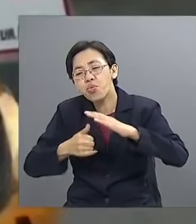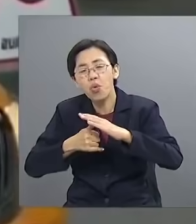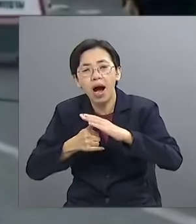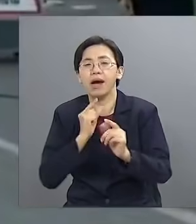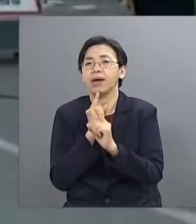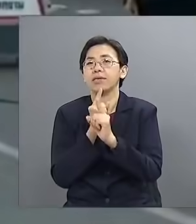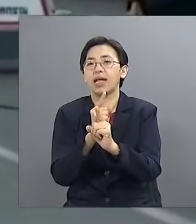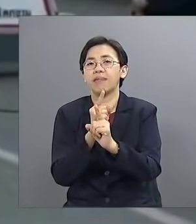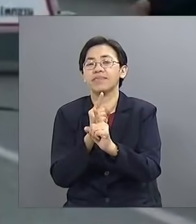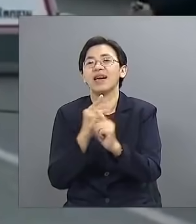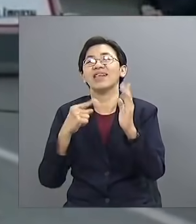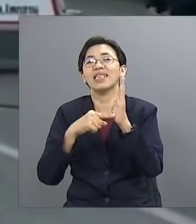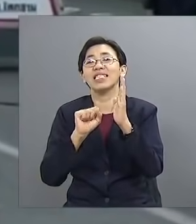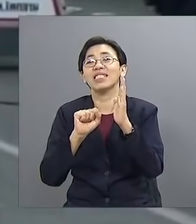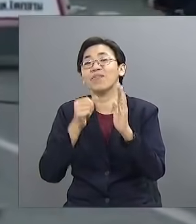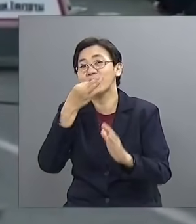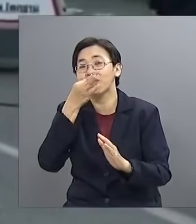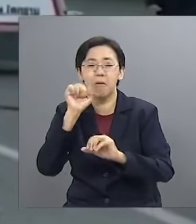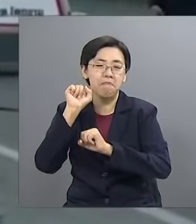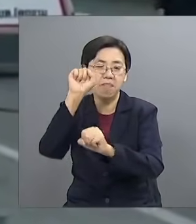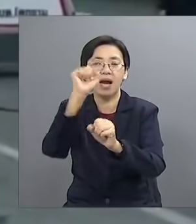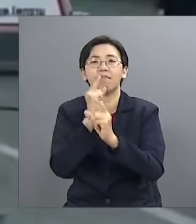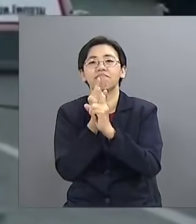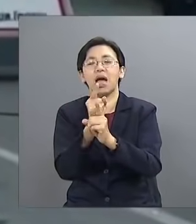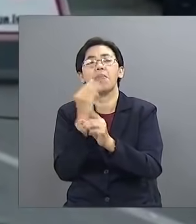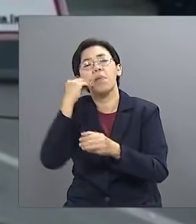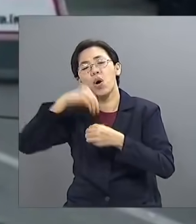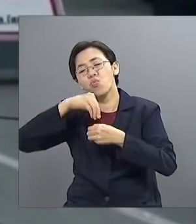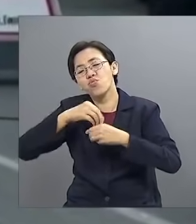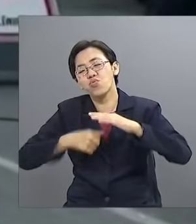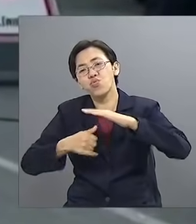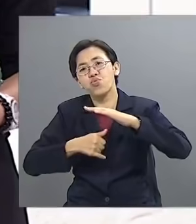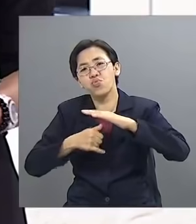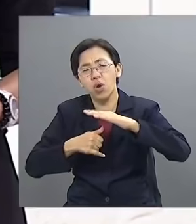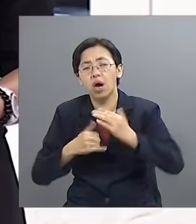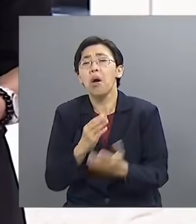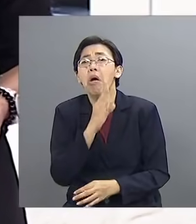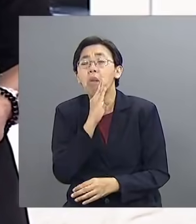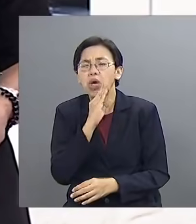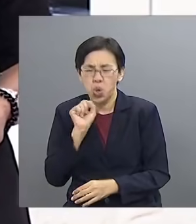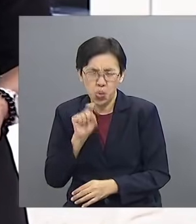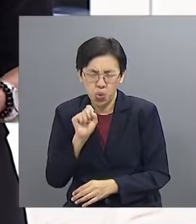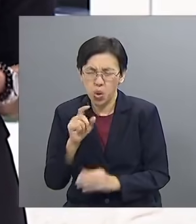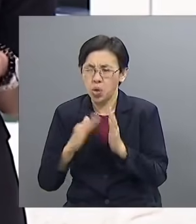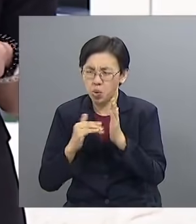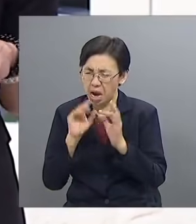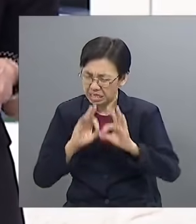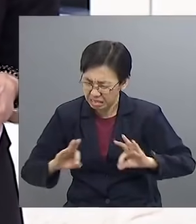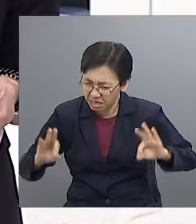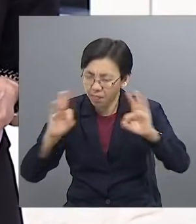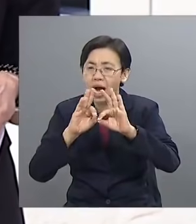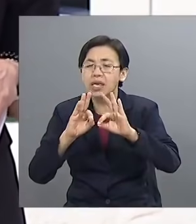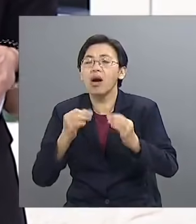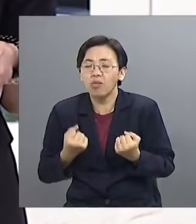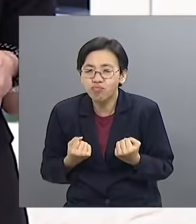จังหวัดสมุทรสาครนะคะก็ขอความร่วมมือกันนะคะใครที่จำเป็นเดินทางจริงก็ดูแลตัวเองกันด้วยสวมใส่หน้ากากอน